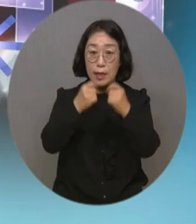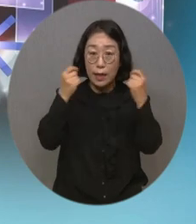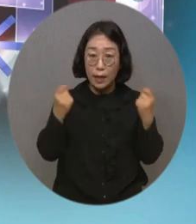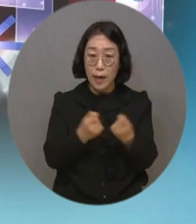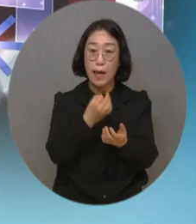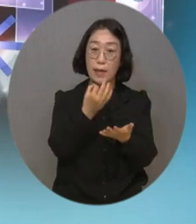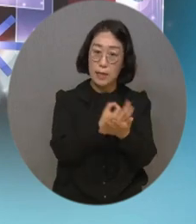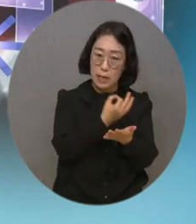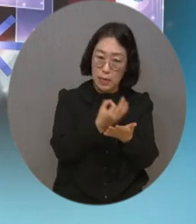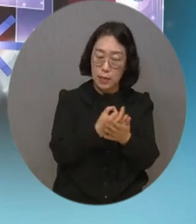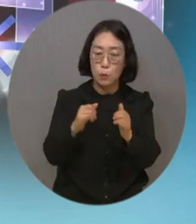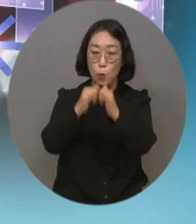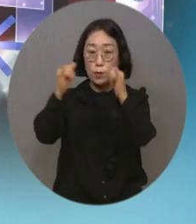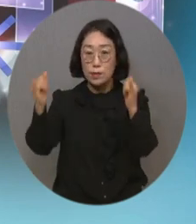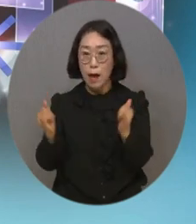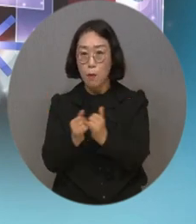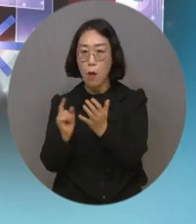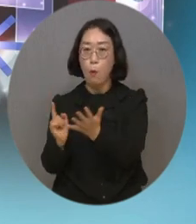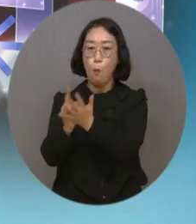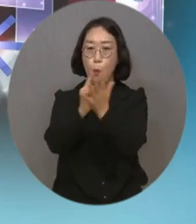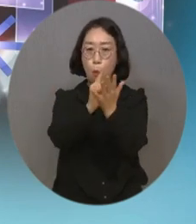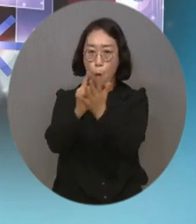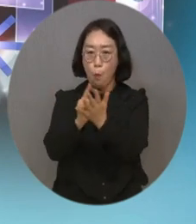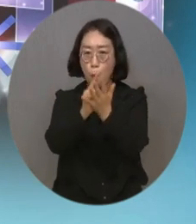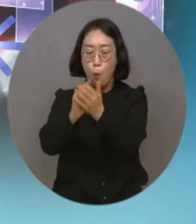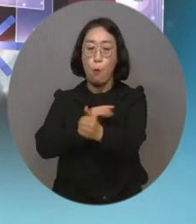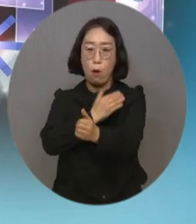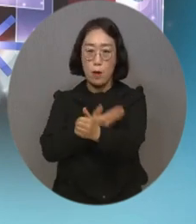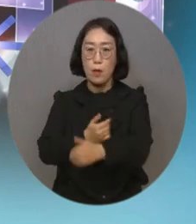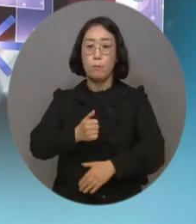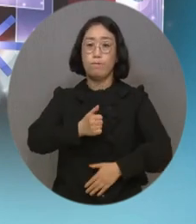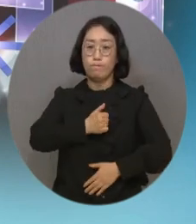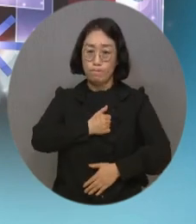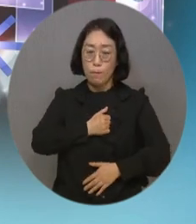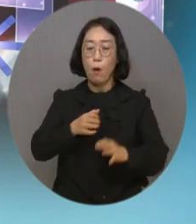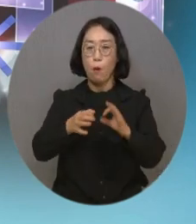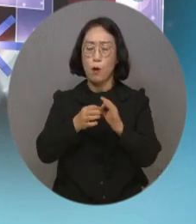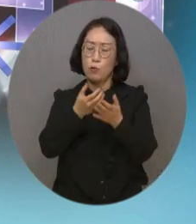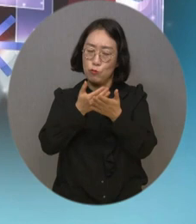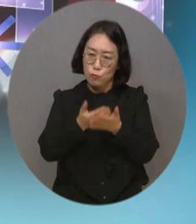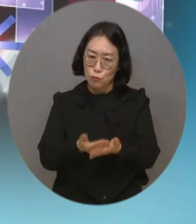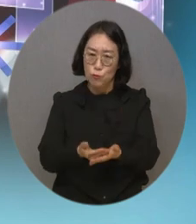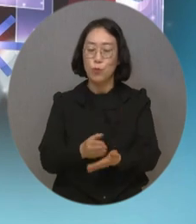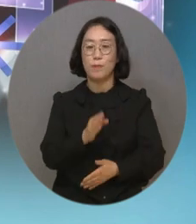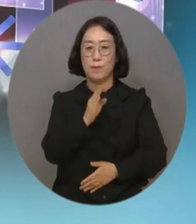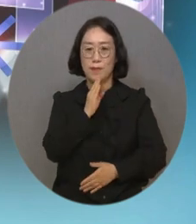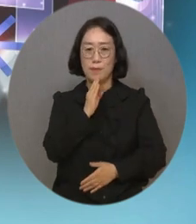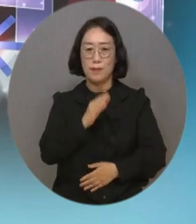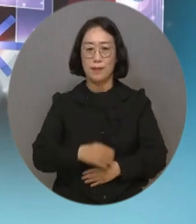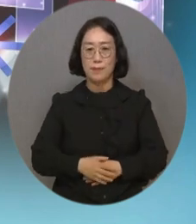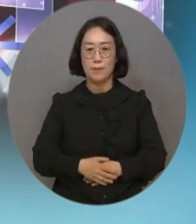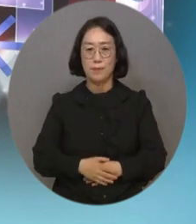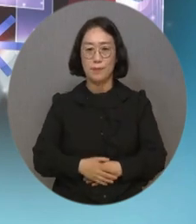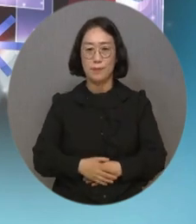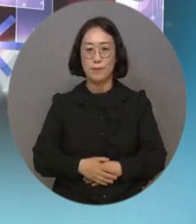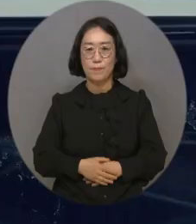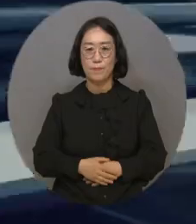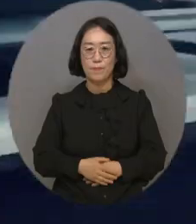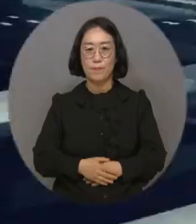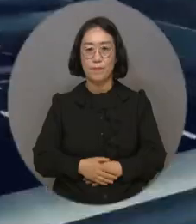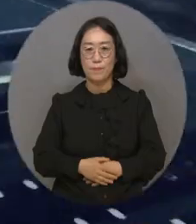넘어 사회 구성원으로서의 권리, 자신의 존재를 표현하는 수단이 아닐까 생각됩니다.